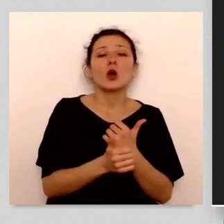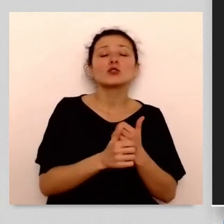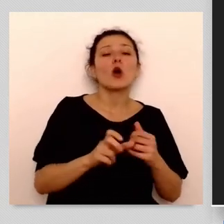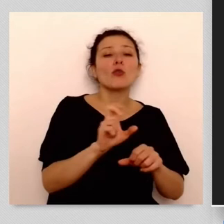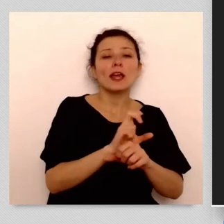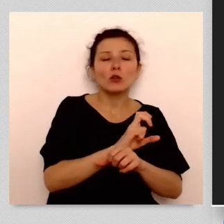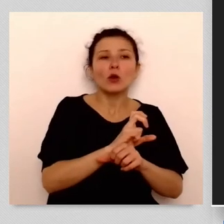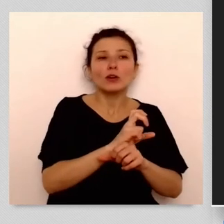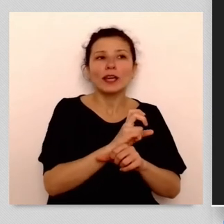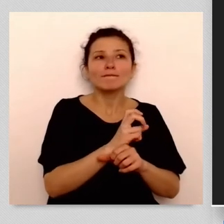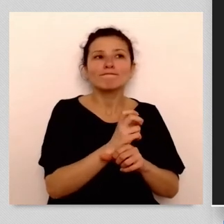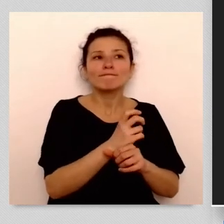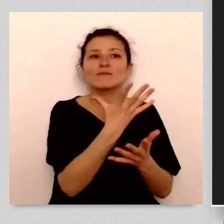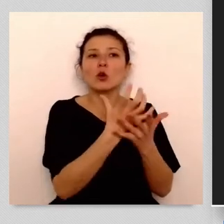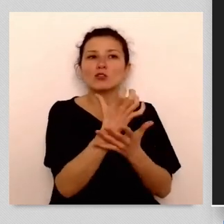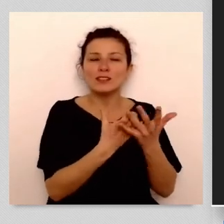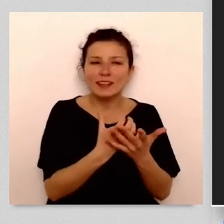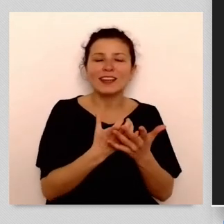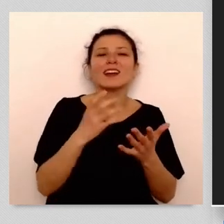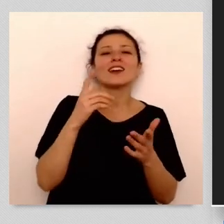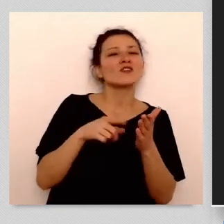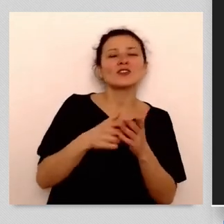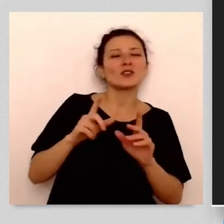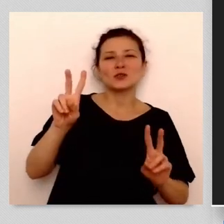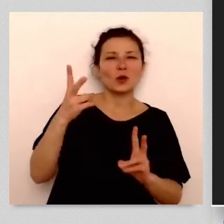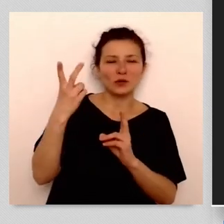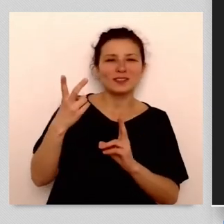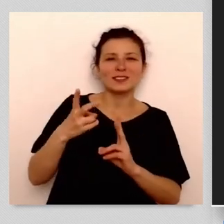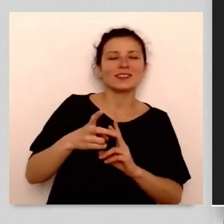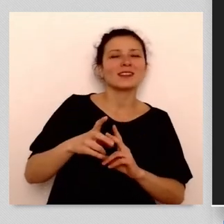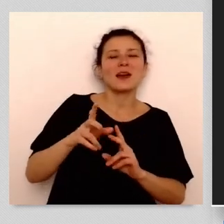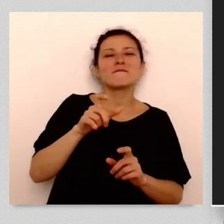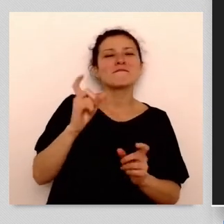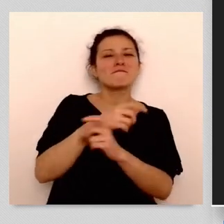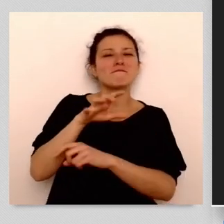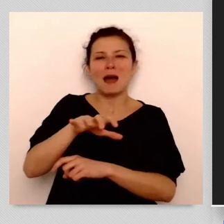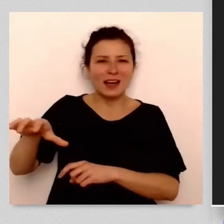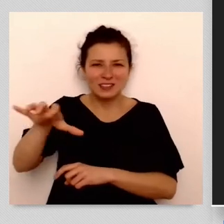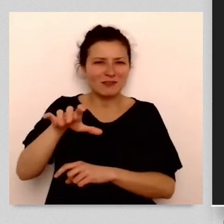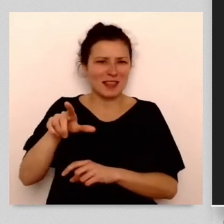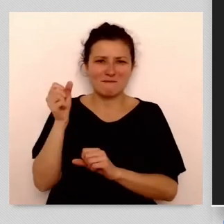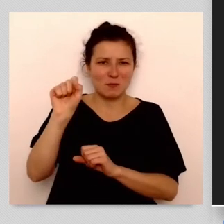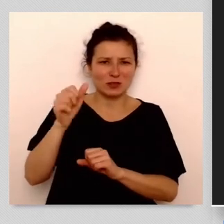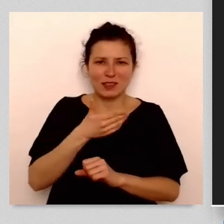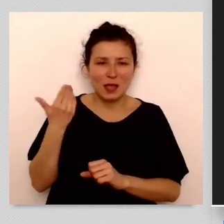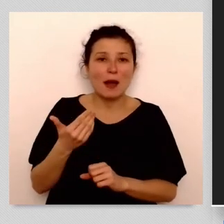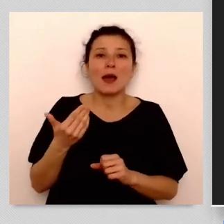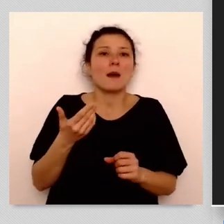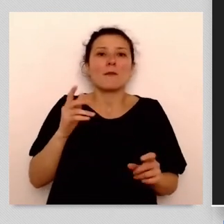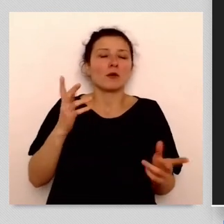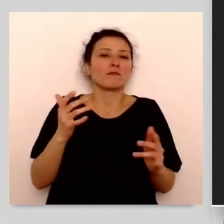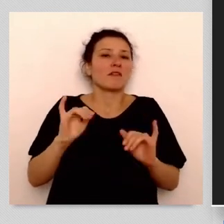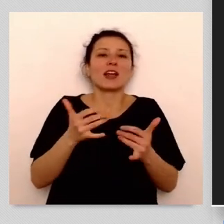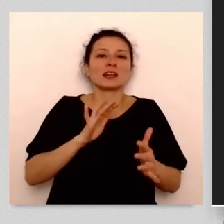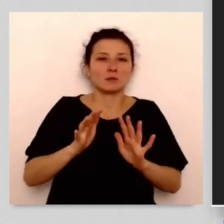bardzo nieprzyjaznych demokracji krajów, tak? To znaczy to, z czego się buduje elektrownie atomowe, no raczej tego